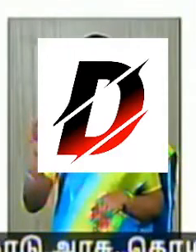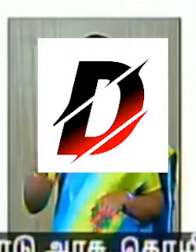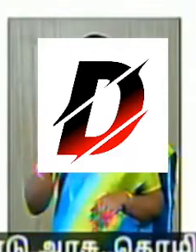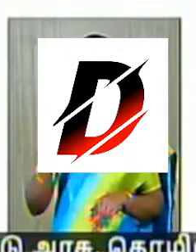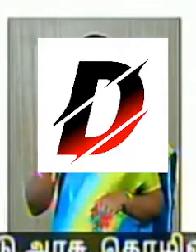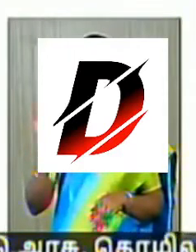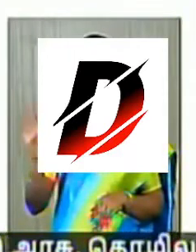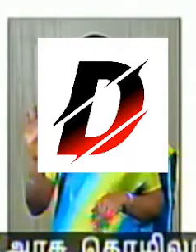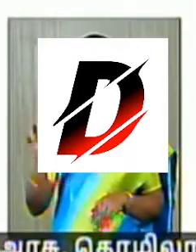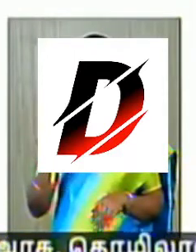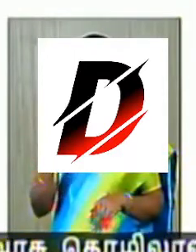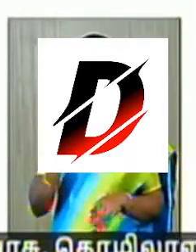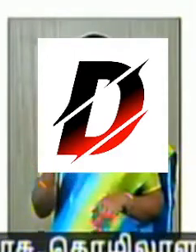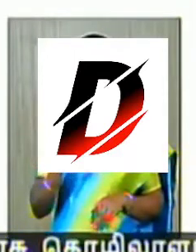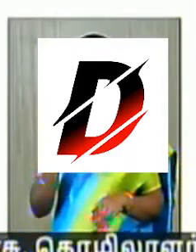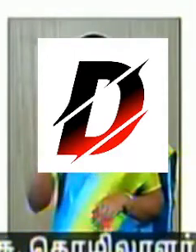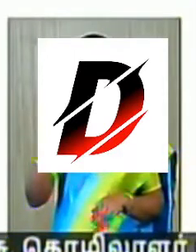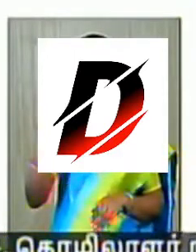அட்டவணை ஃபுல்லாகிடுமா?